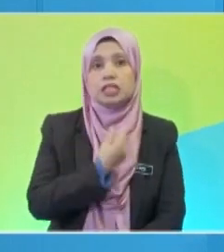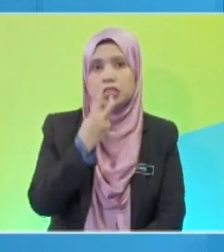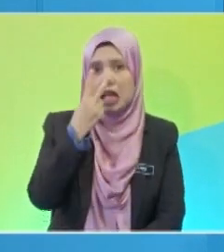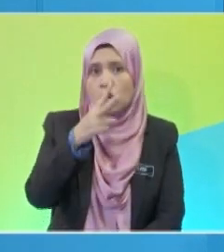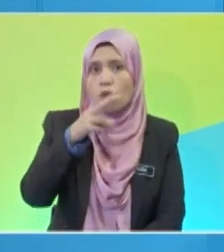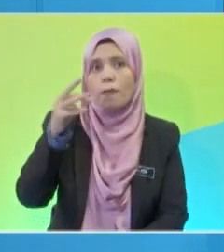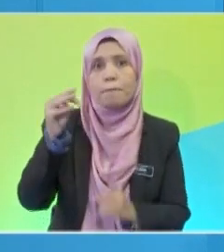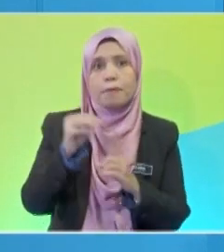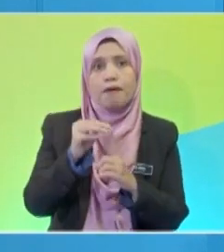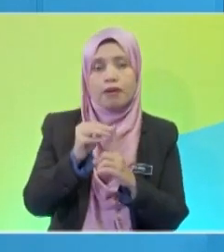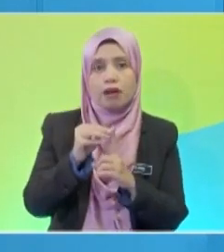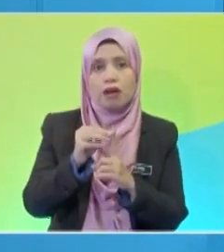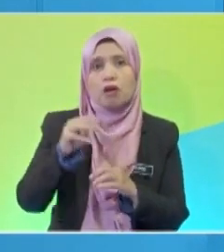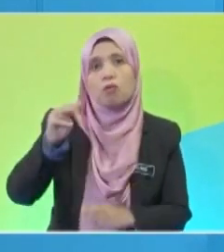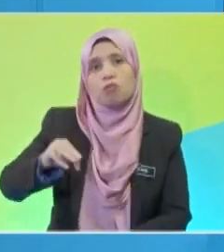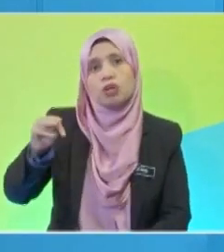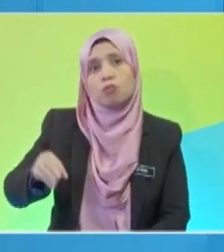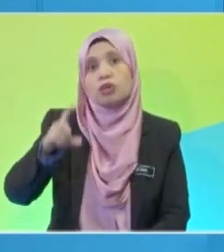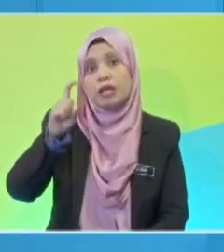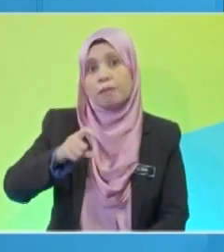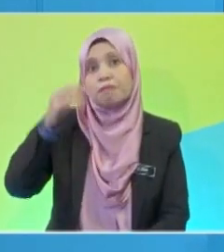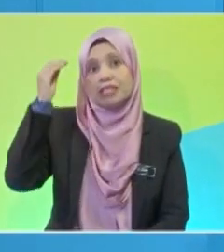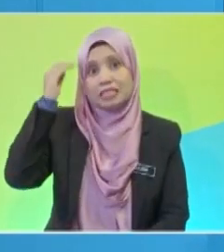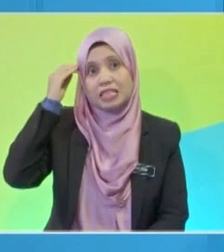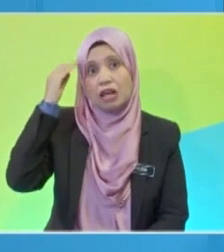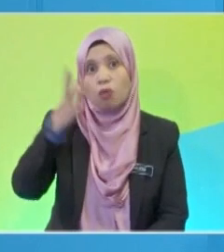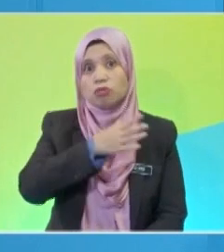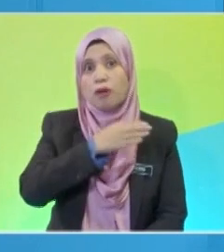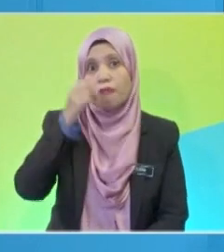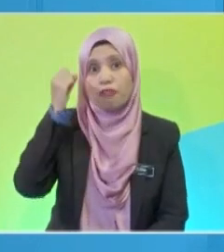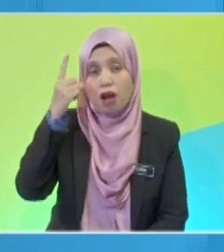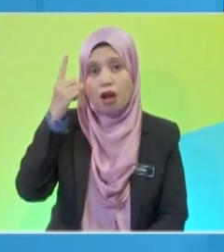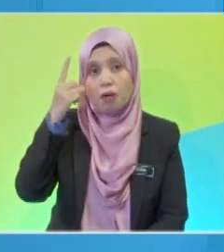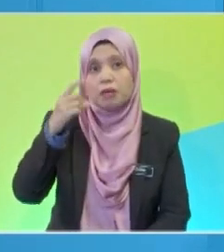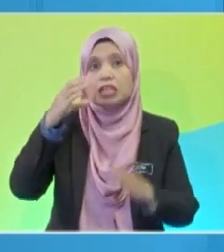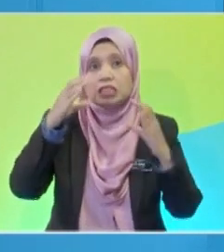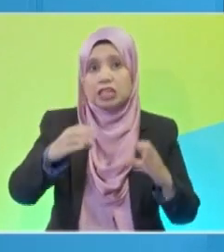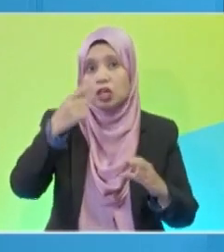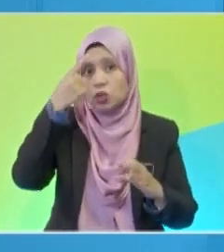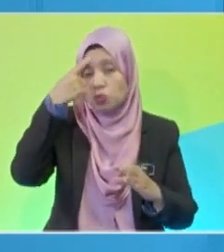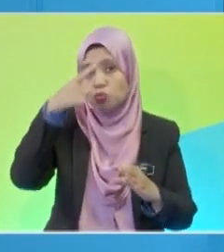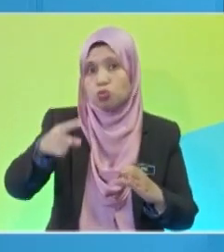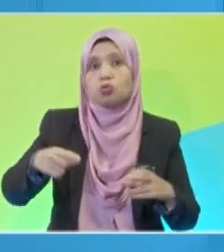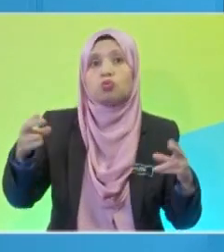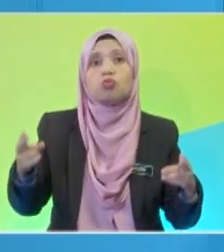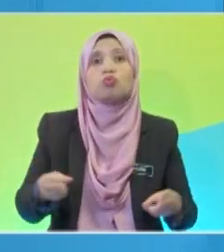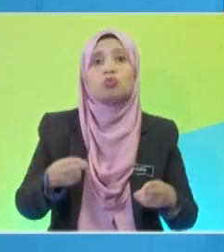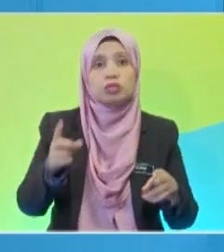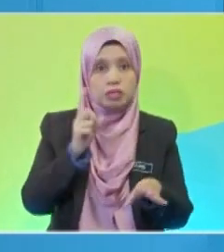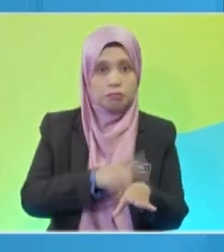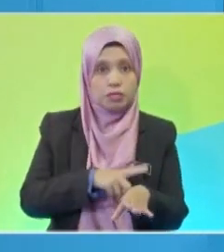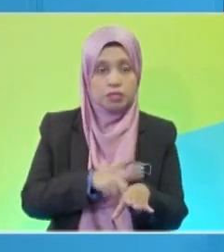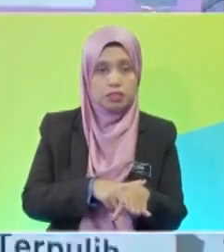itu, murid-murid kena mahir, kena faham, kena tahu cara nak menguruskan masa. Sebab bila markah yang banyak